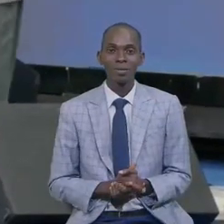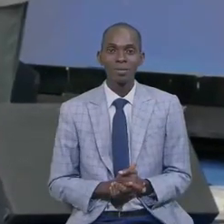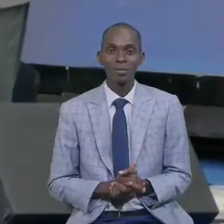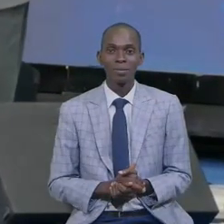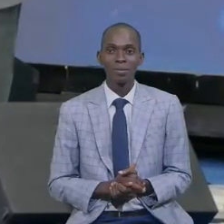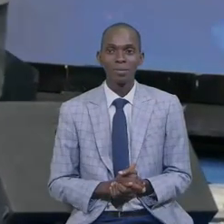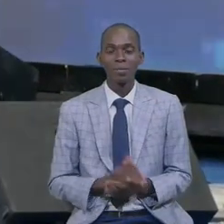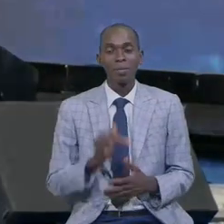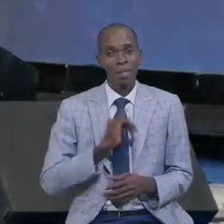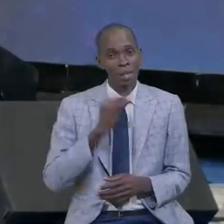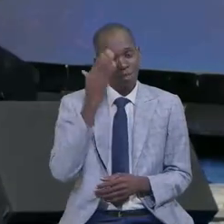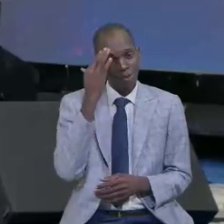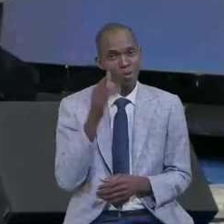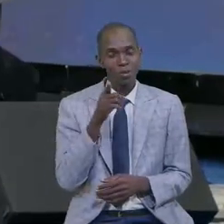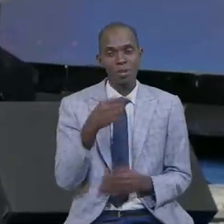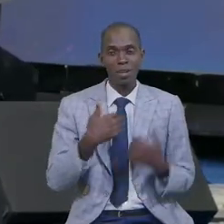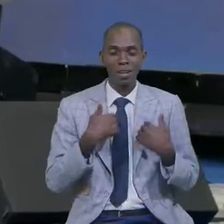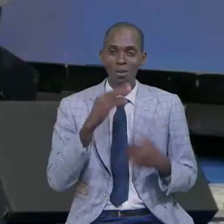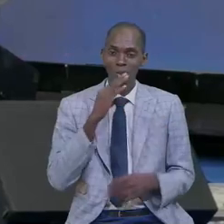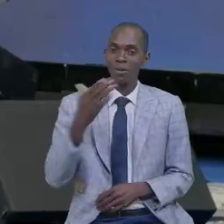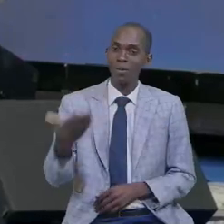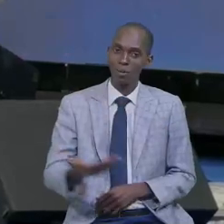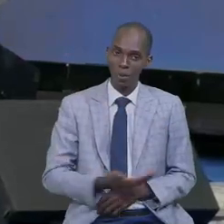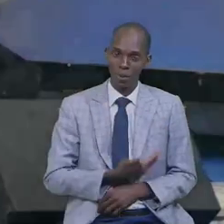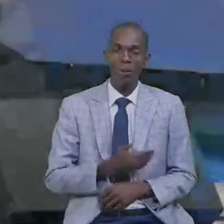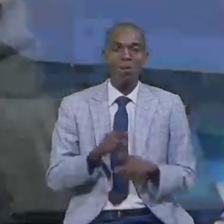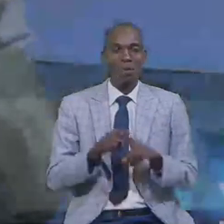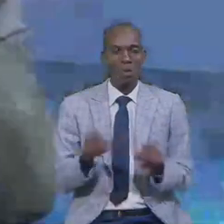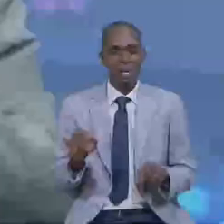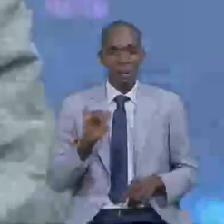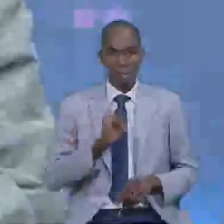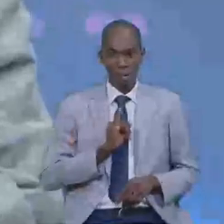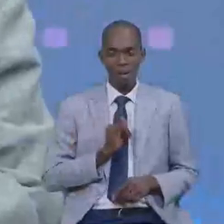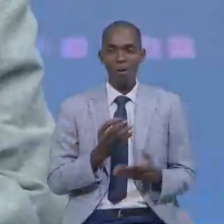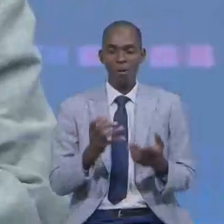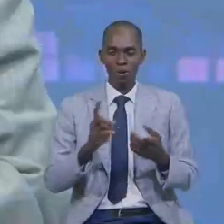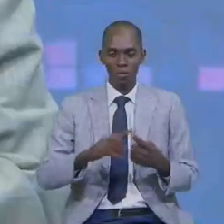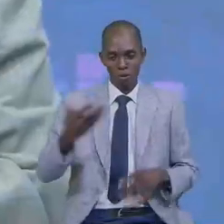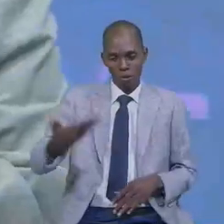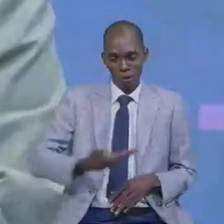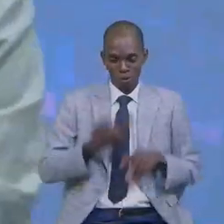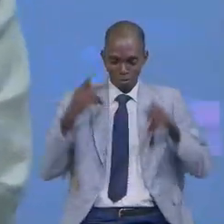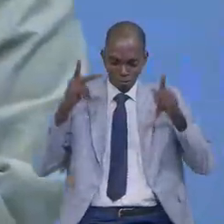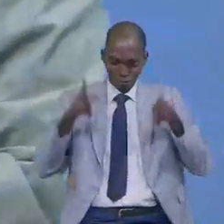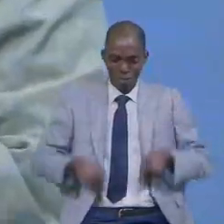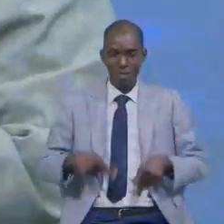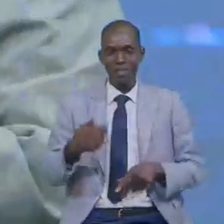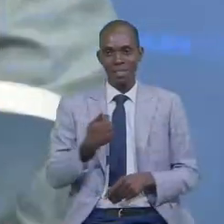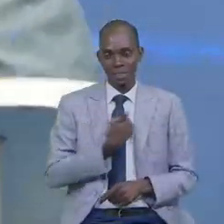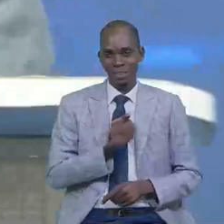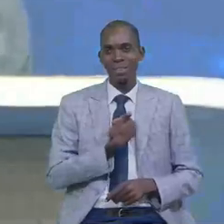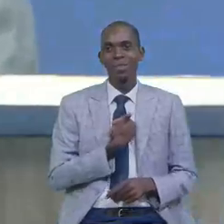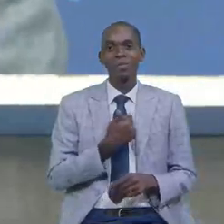Je sais que vous avez été accueillis, mais je veux vous accueillir, je veux vous accueillir personnellement moi-même.